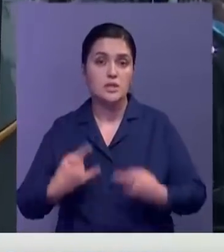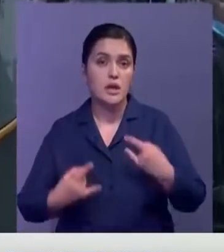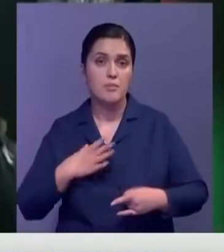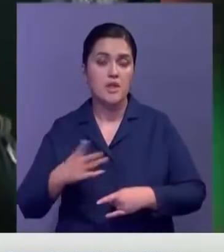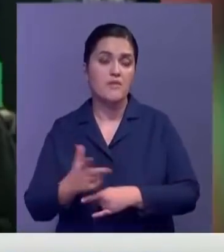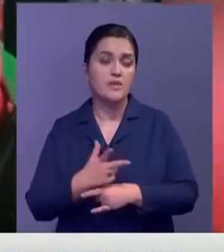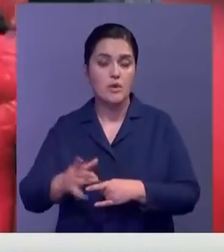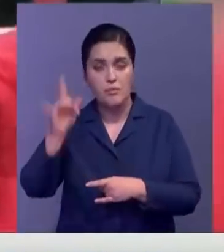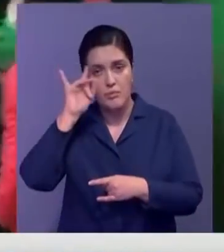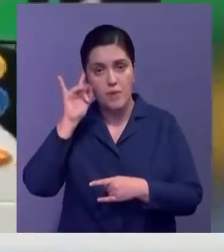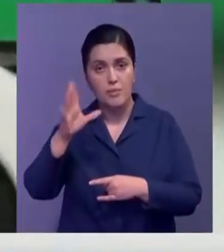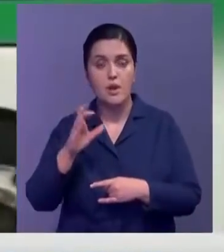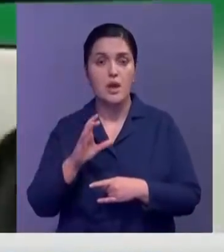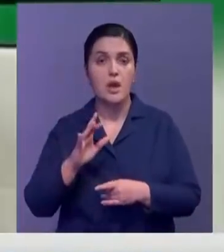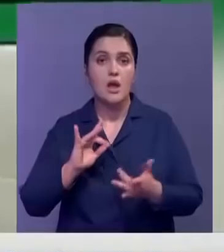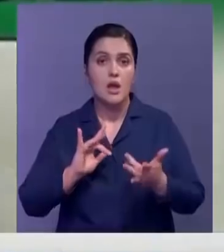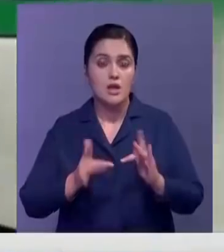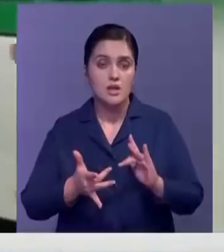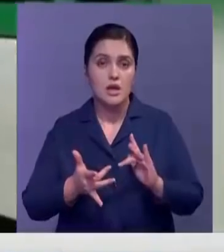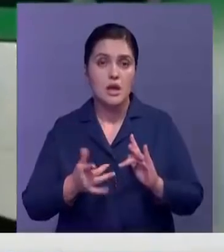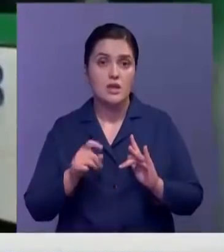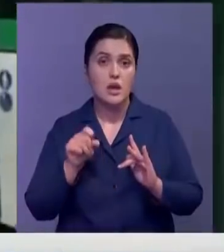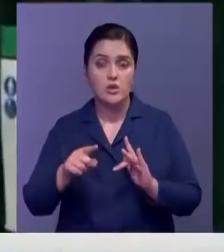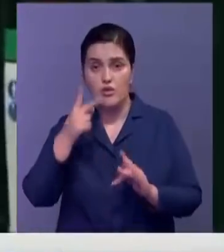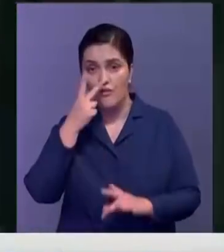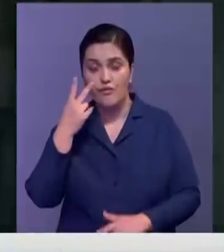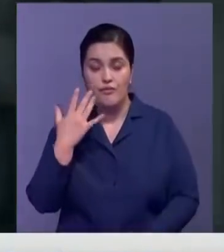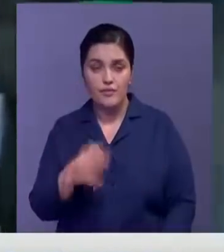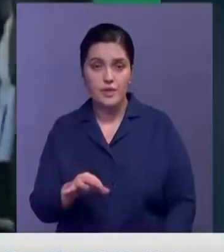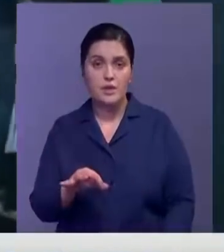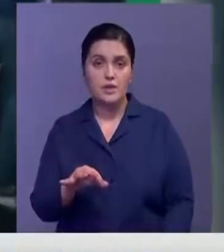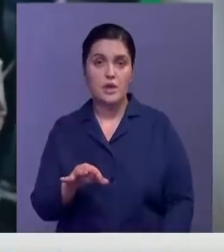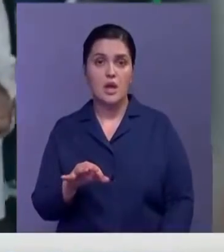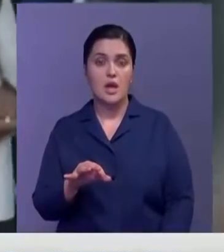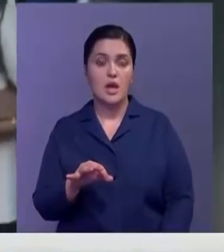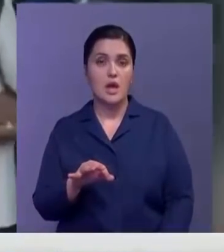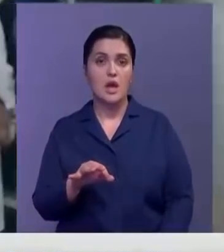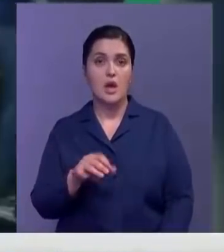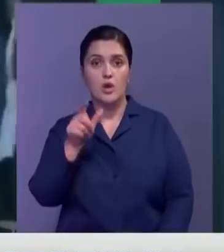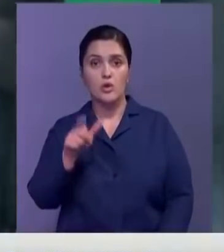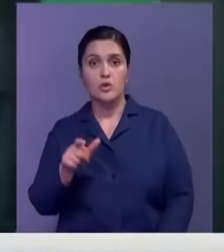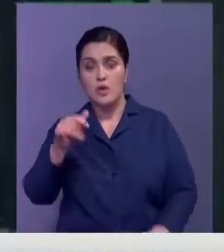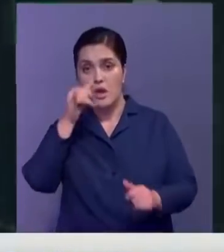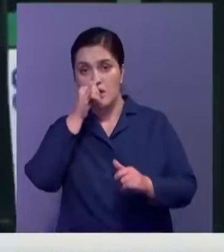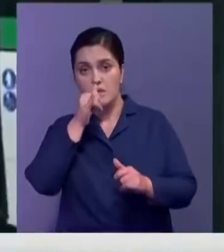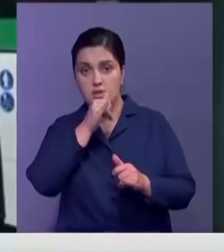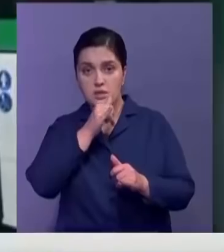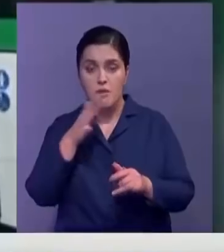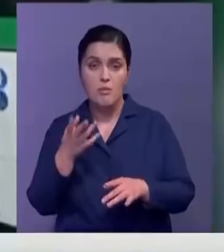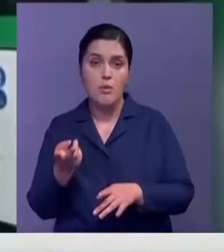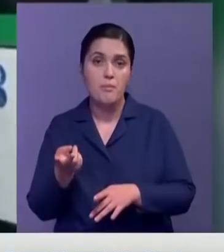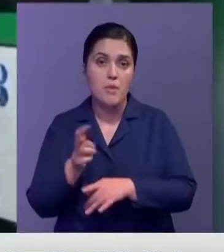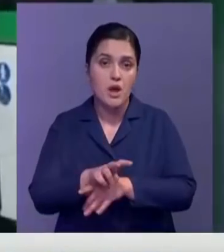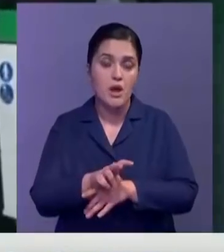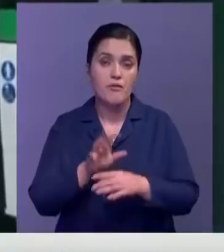На нем видно, как люди не могут просто так попасть в автобус, потому что он переполненный. Не